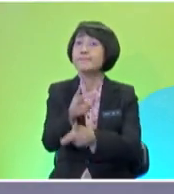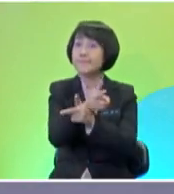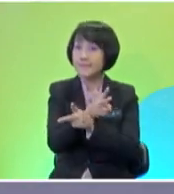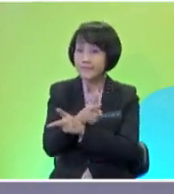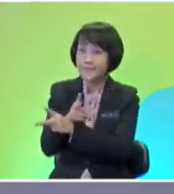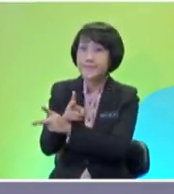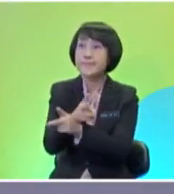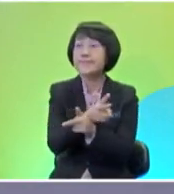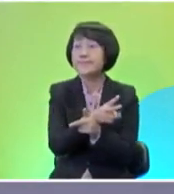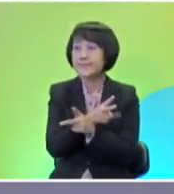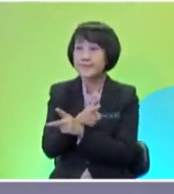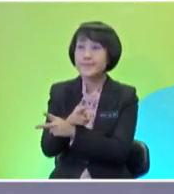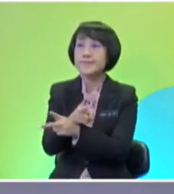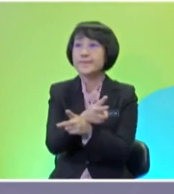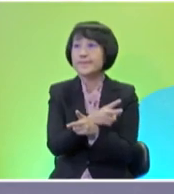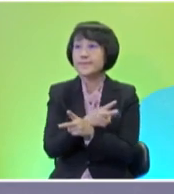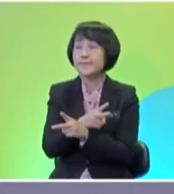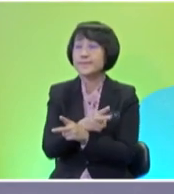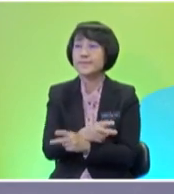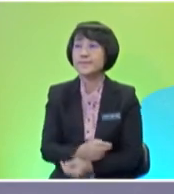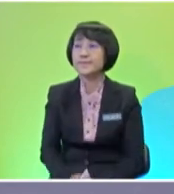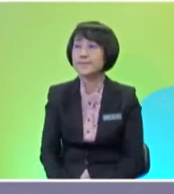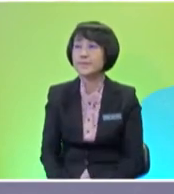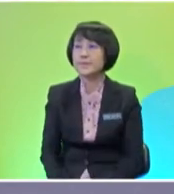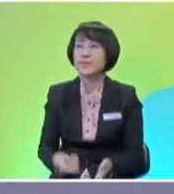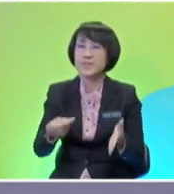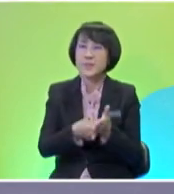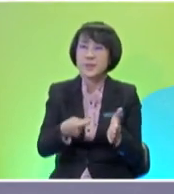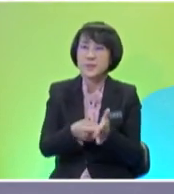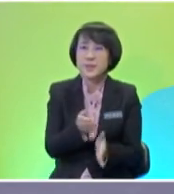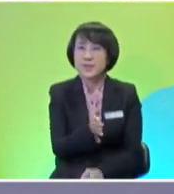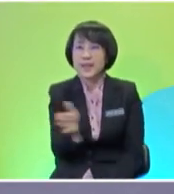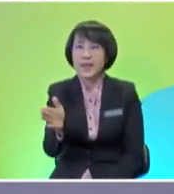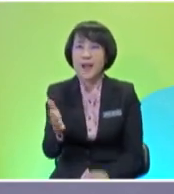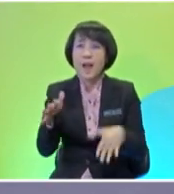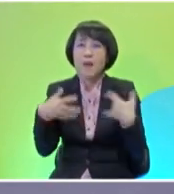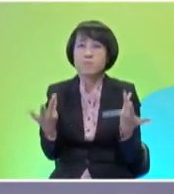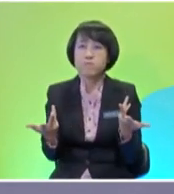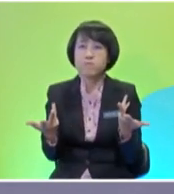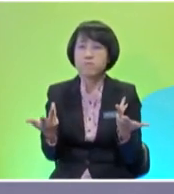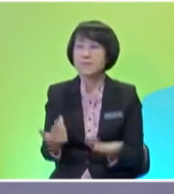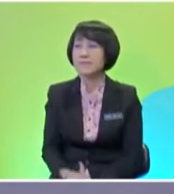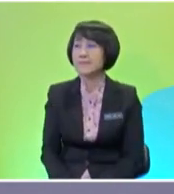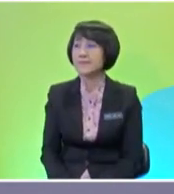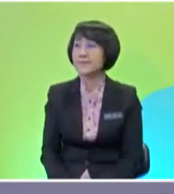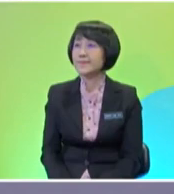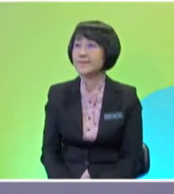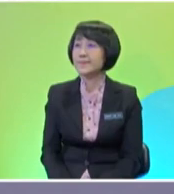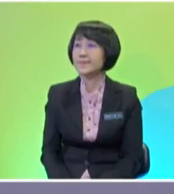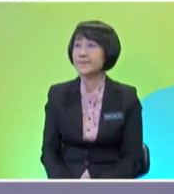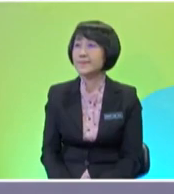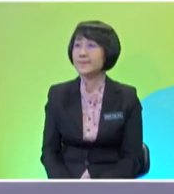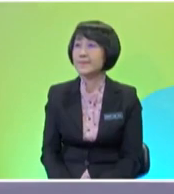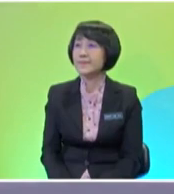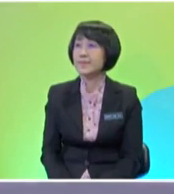Betul. Cikgu contohlah waktu Irfan tengah potong tu, tiba-tiba tersengit macam mana? Okey, tersengit macam mana? Okey, kita ukur